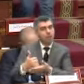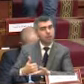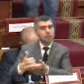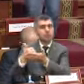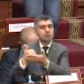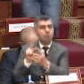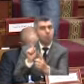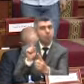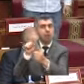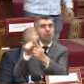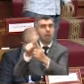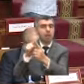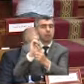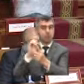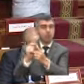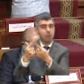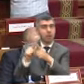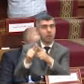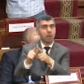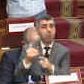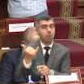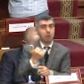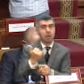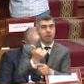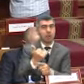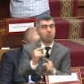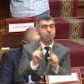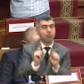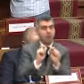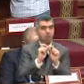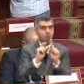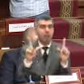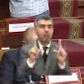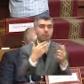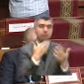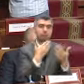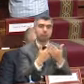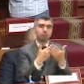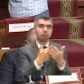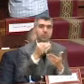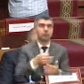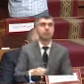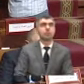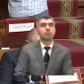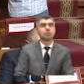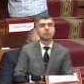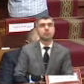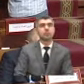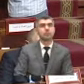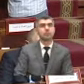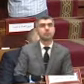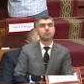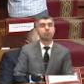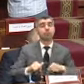مباشرة وحلول اللي هي تكون باينة وواقعية وموضوعية. سيد